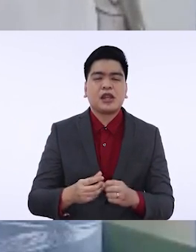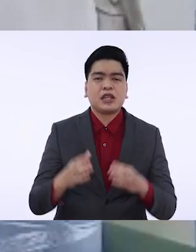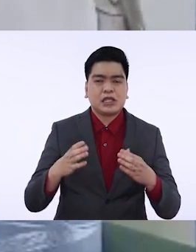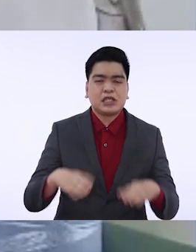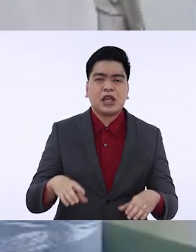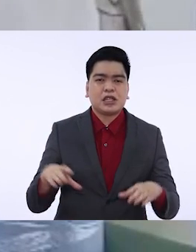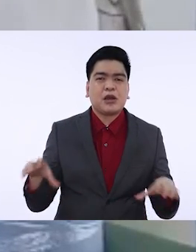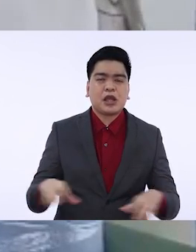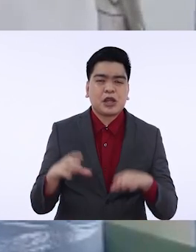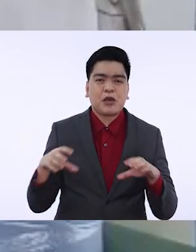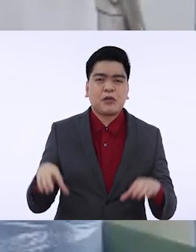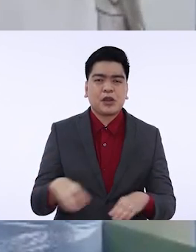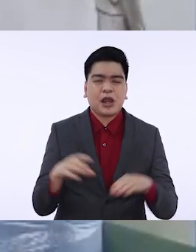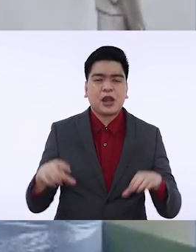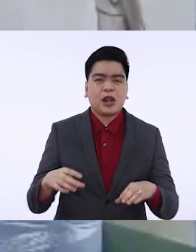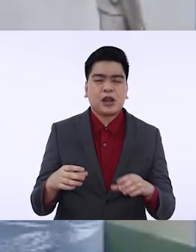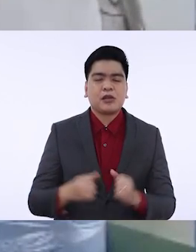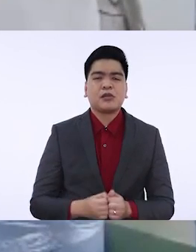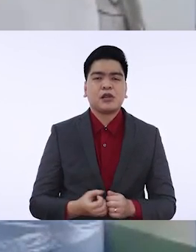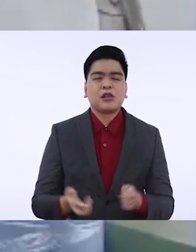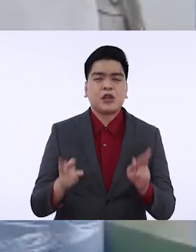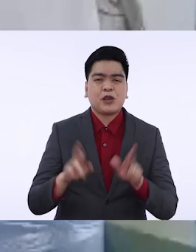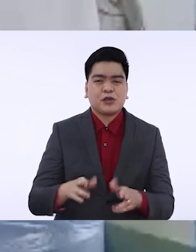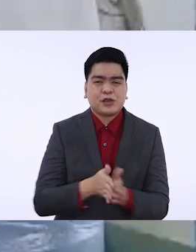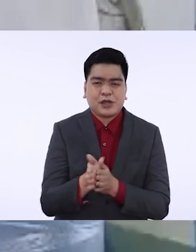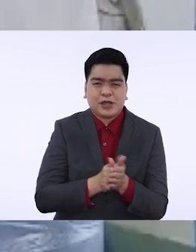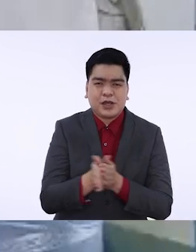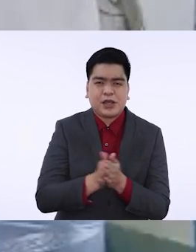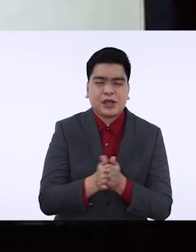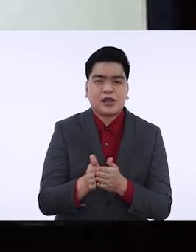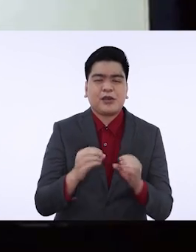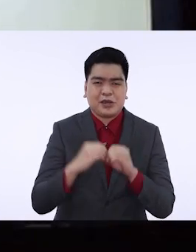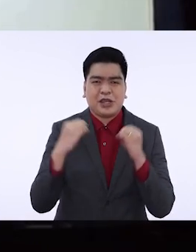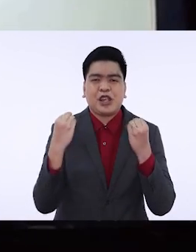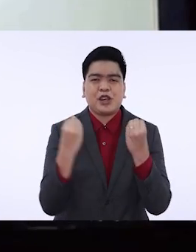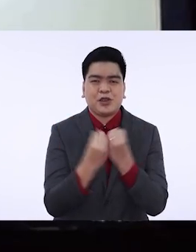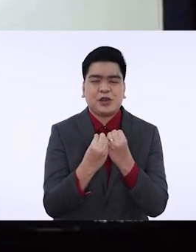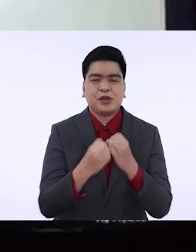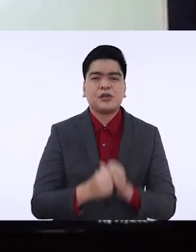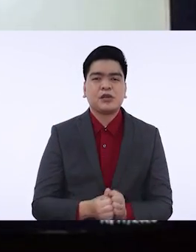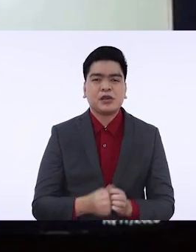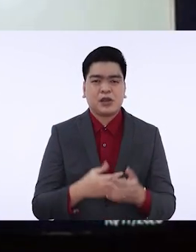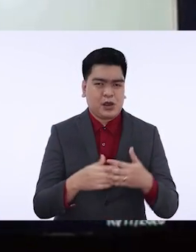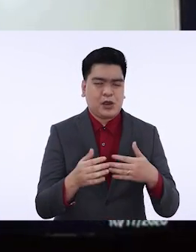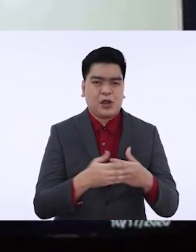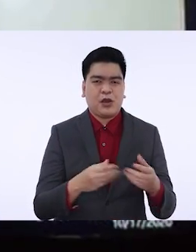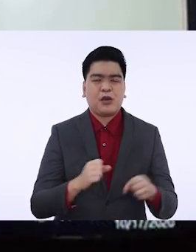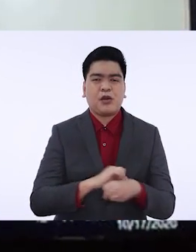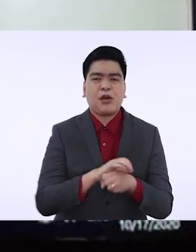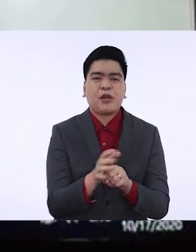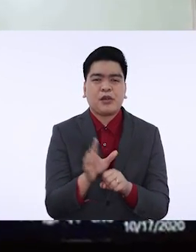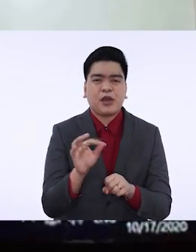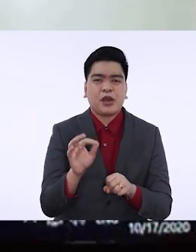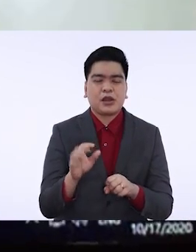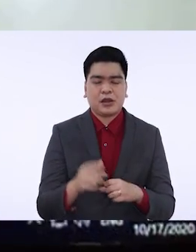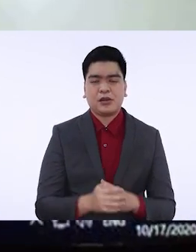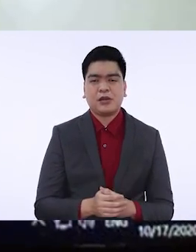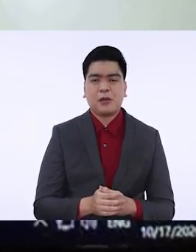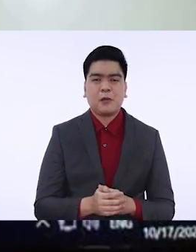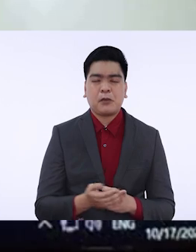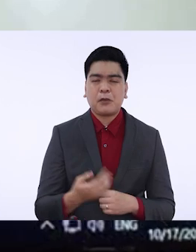aktibidad na nakakapagbigay po ng kasiglahan sa aming pong kapisanan. Bagaman nasa pandemya pa rin po ay hindi pa rin po